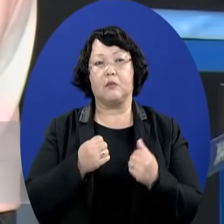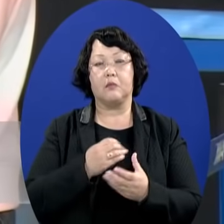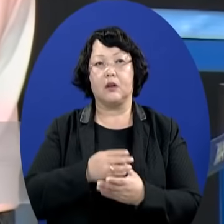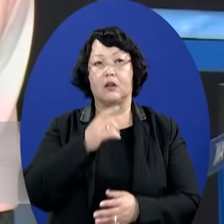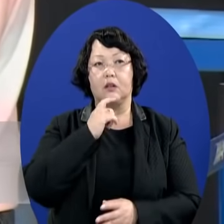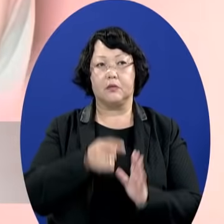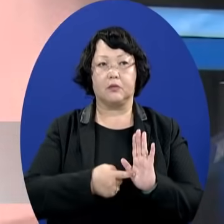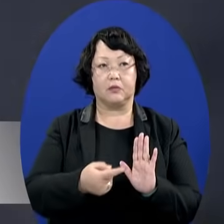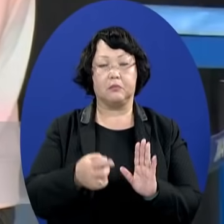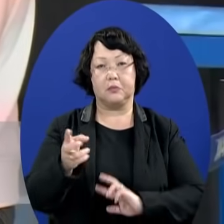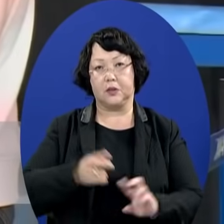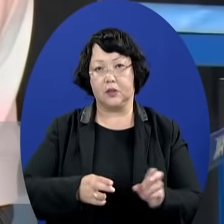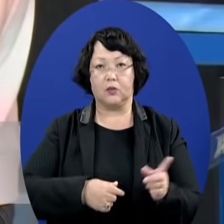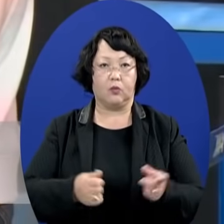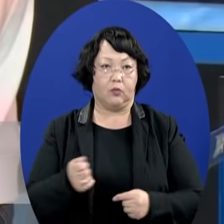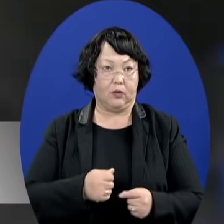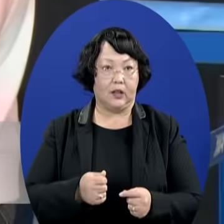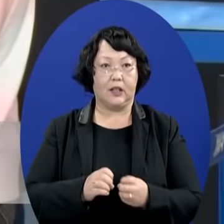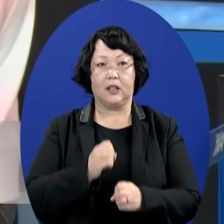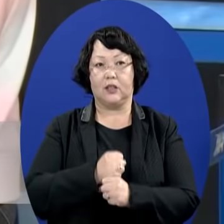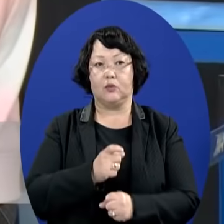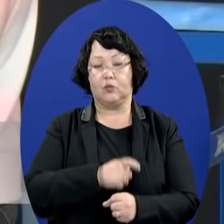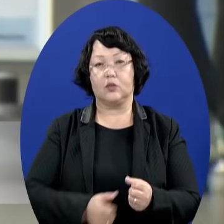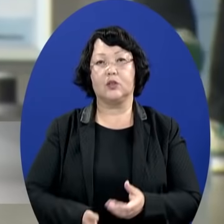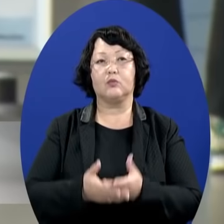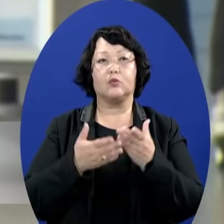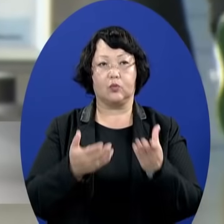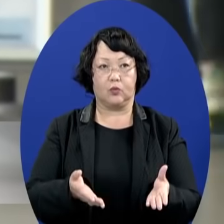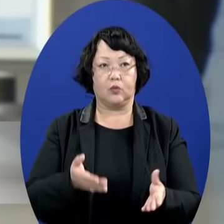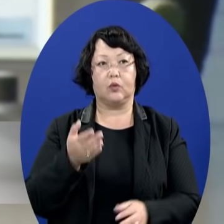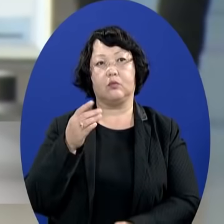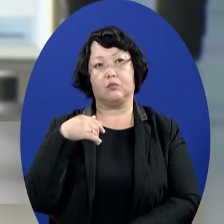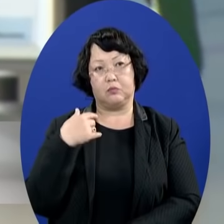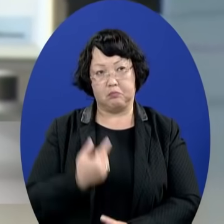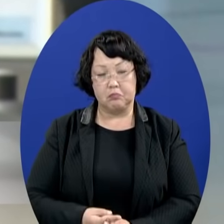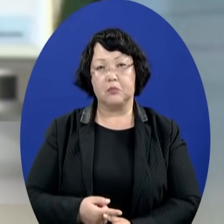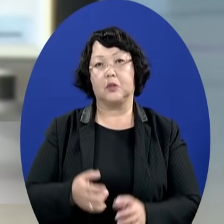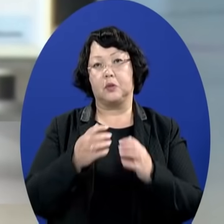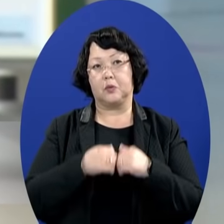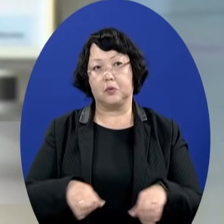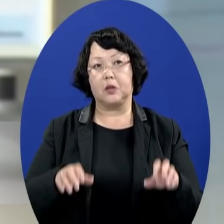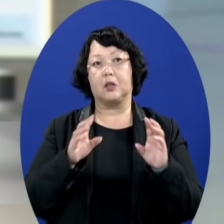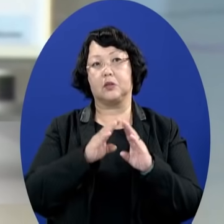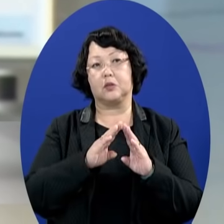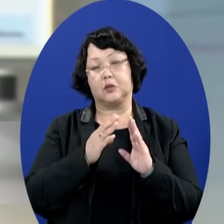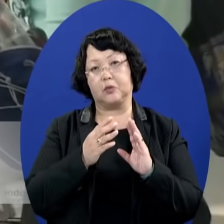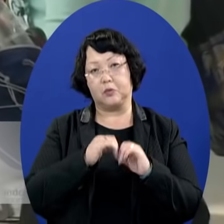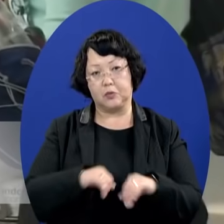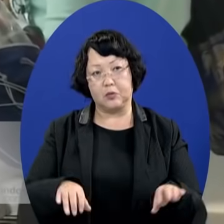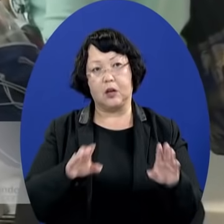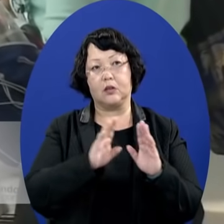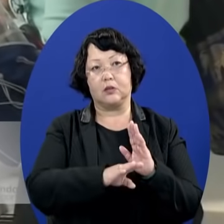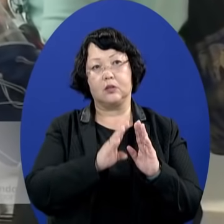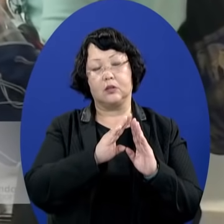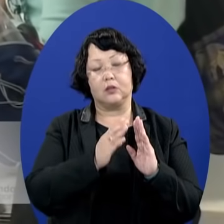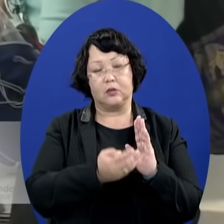байна. За энэ нь бизнес худалдаа эрхлэгчдэд дэмжлэг үзүүлэхээс гадна за тусгаарлагдсан гэр бүлүүд дотны хүмүүст уулзаж нэгдэх